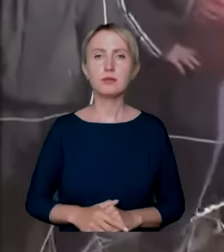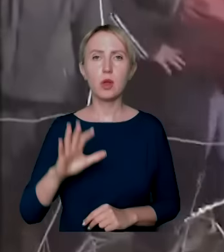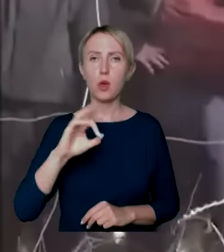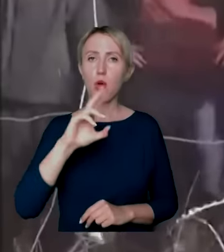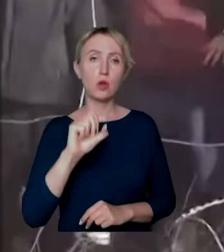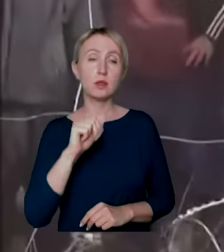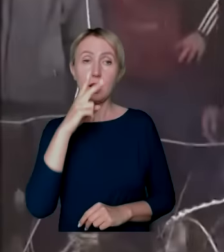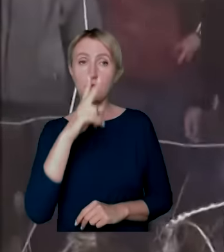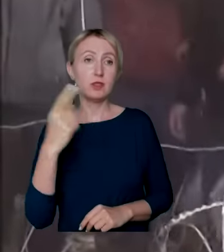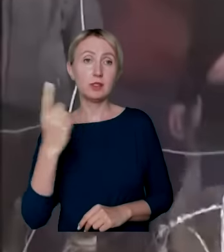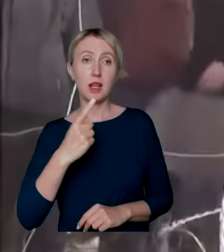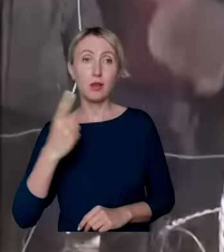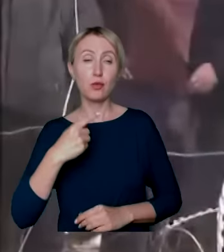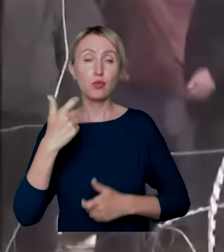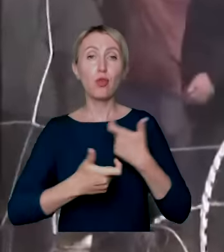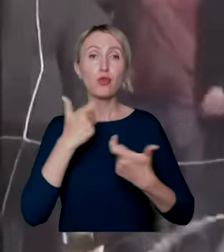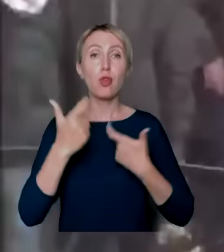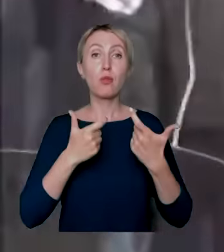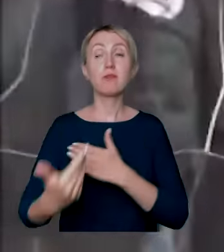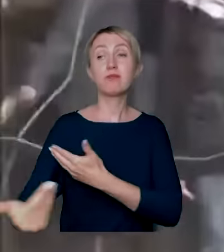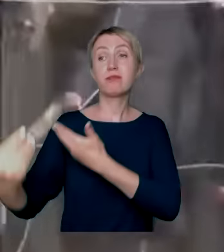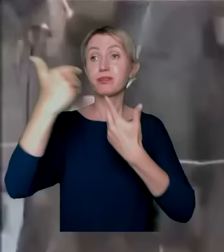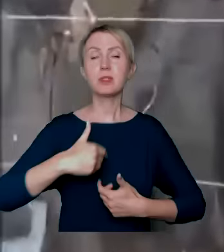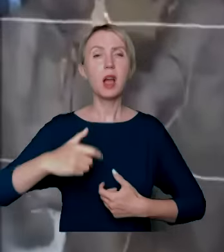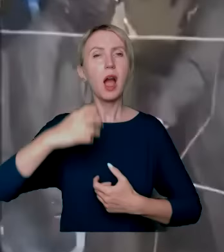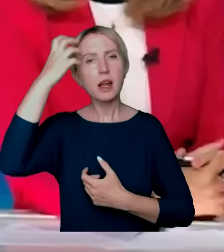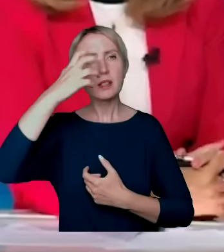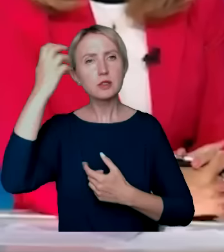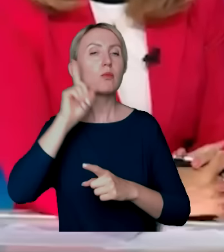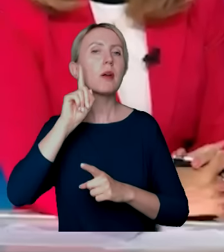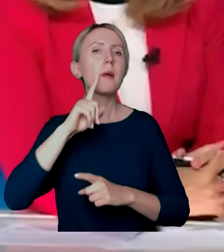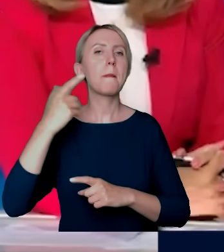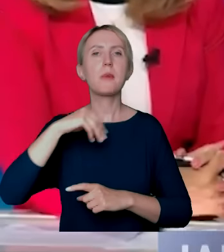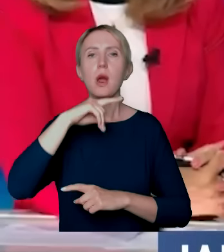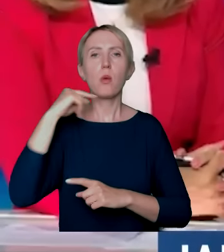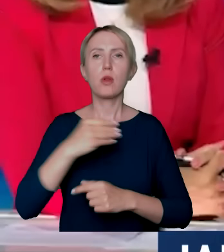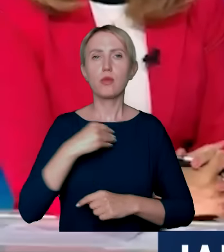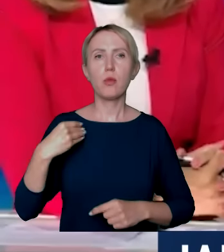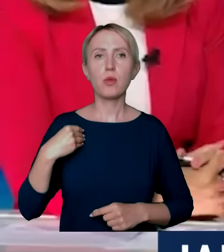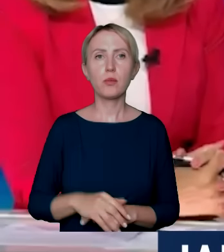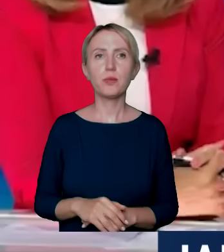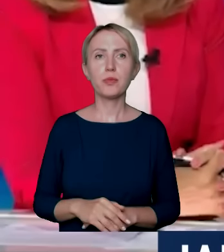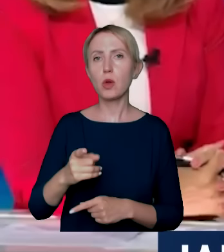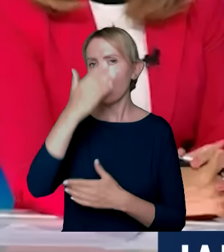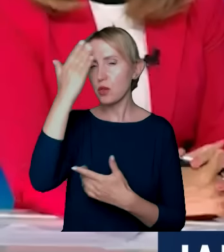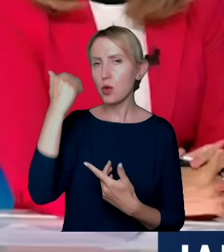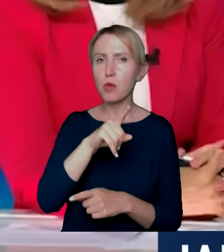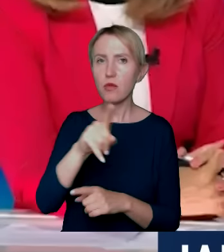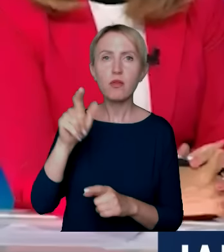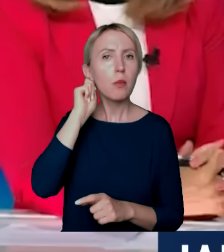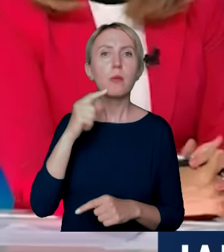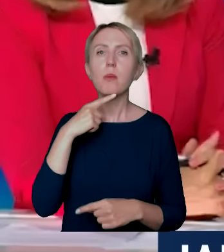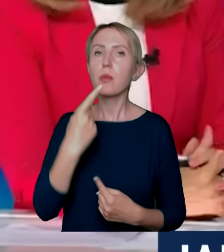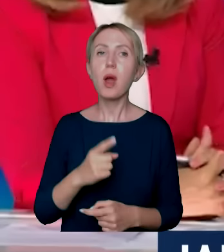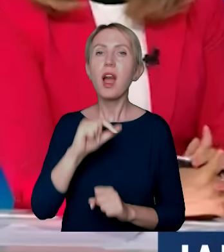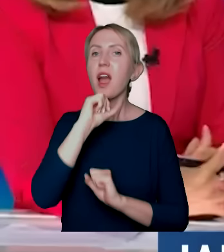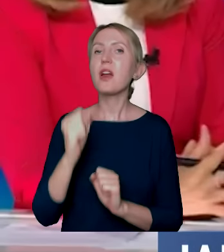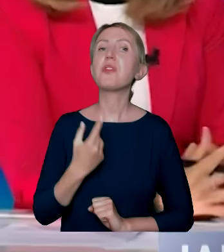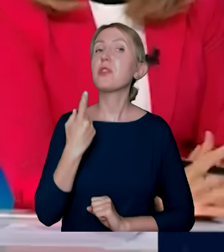zagrożenia, jakie stworzyłoby wpuszczenie agresywnych mężczyzn z Białorusi do Polski. Nie potrafią zapewne panie wymienić ani